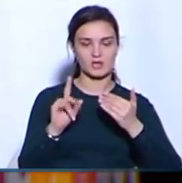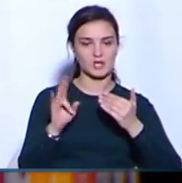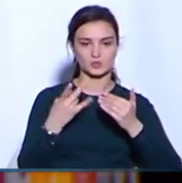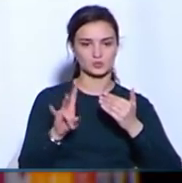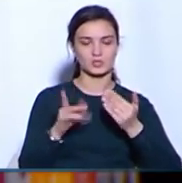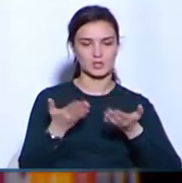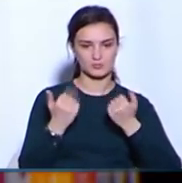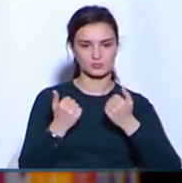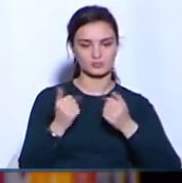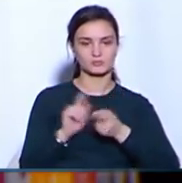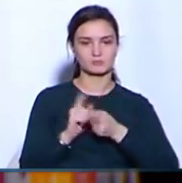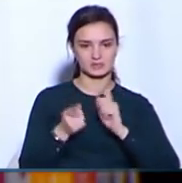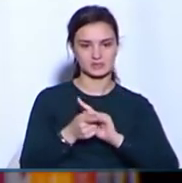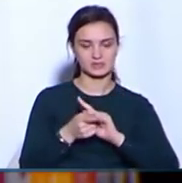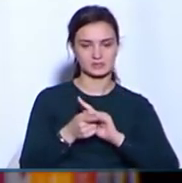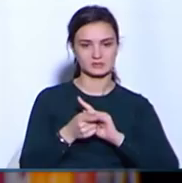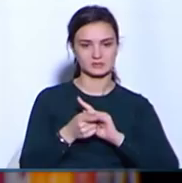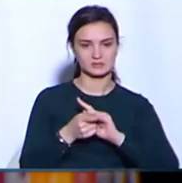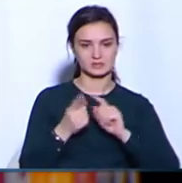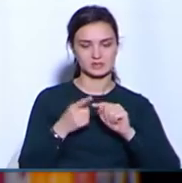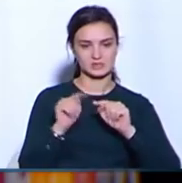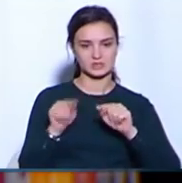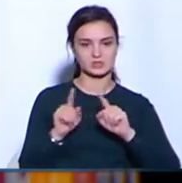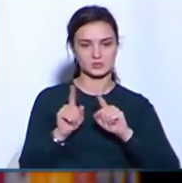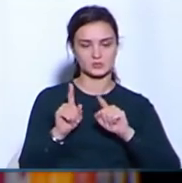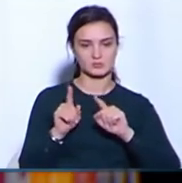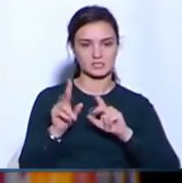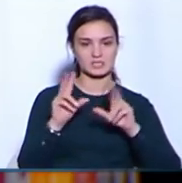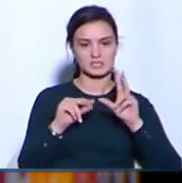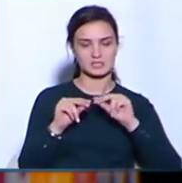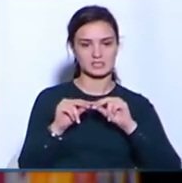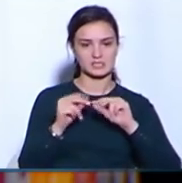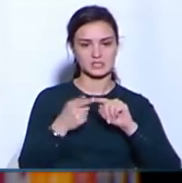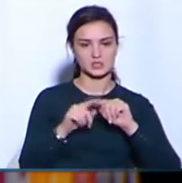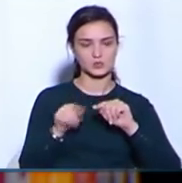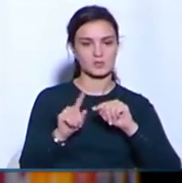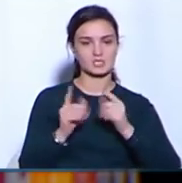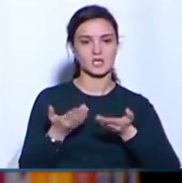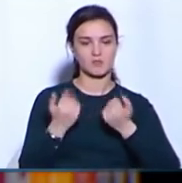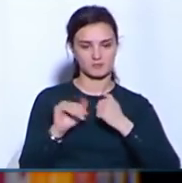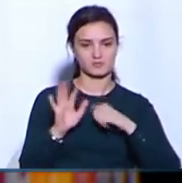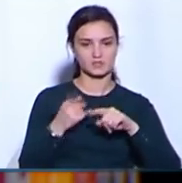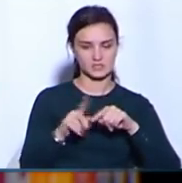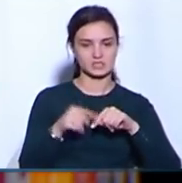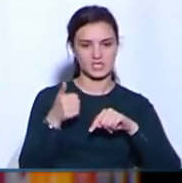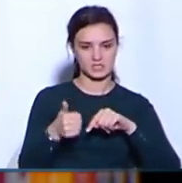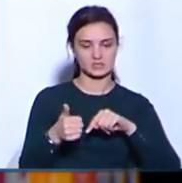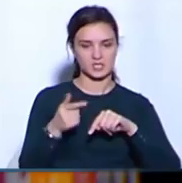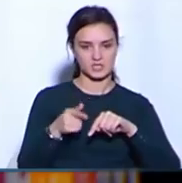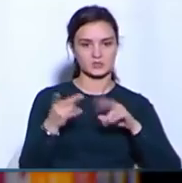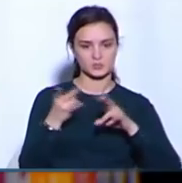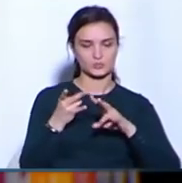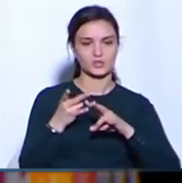გამოსულიყო და პირიქით ის რომ იმედგაც, ანუ ის რომ არ გამომივიდა, თურმე ეს კარგია და ეს ასეც